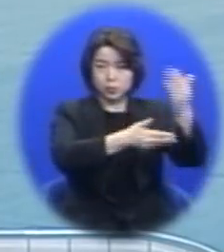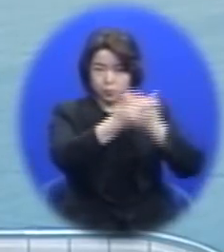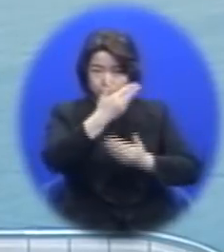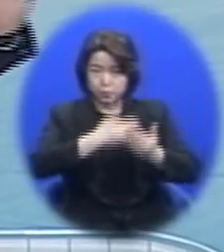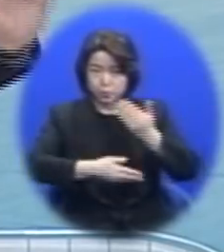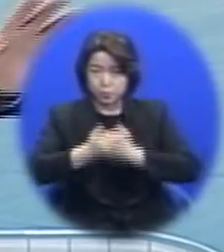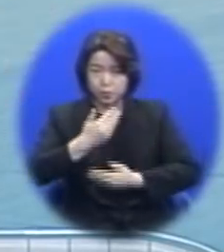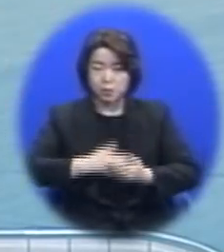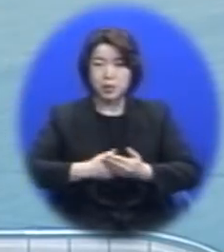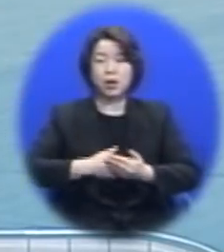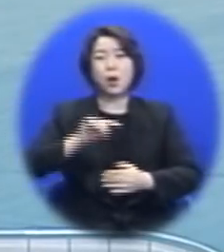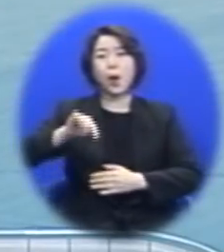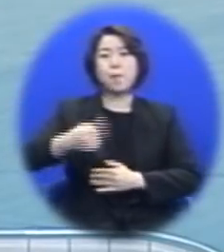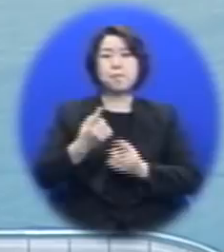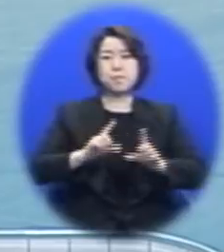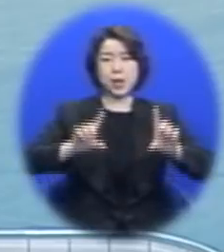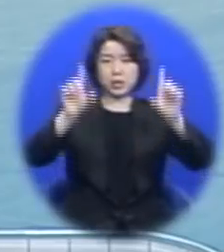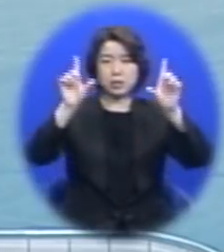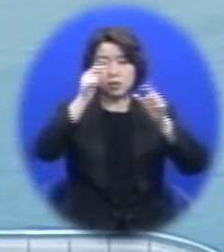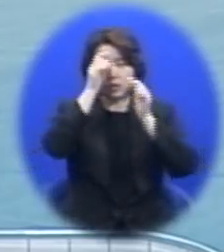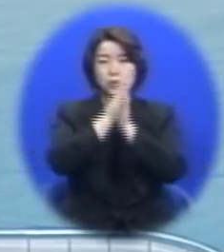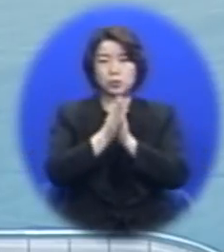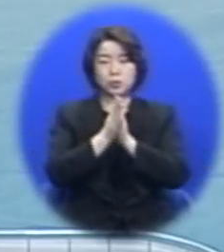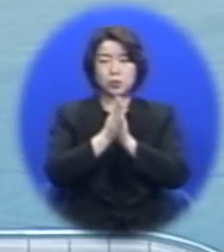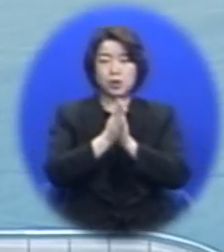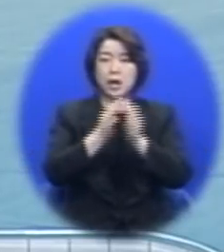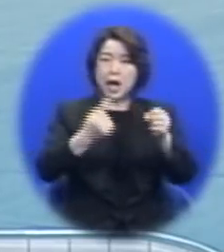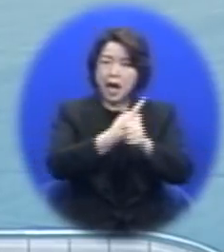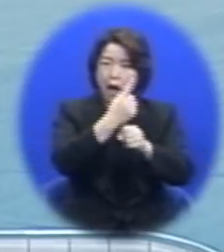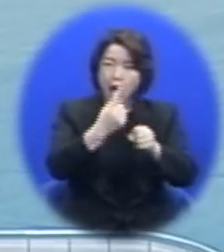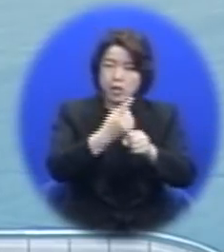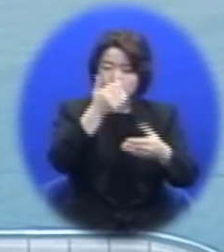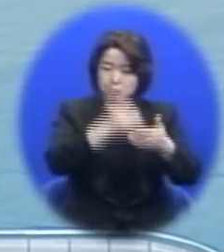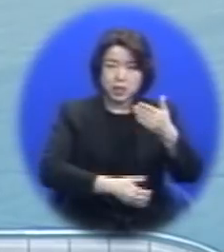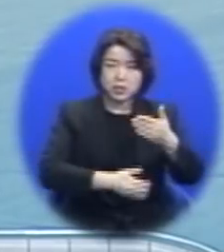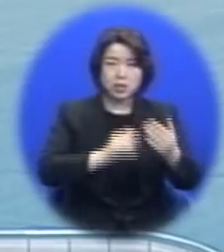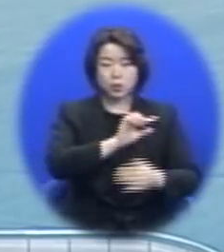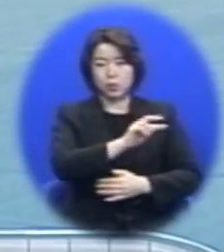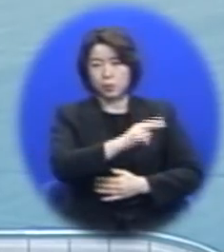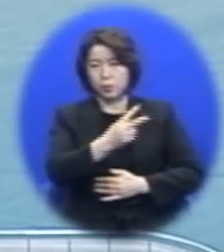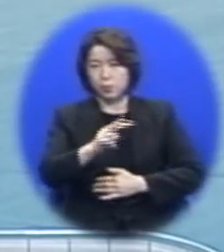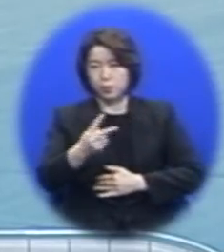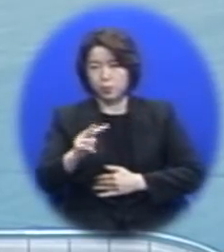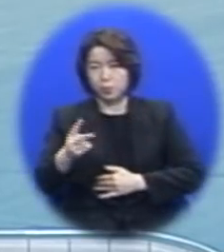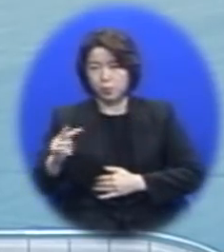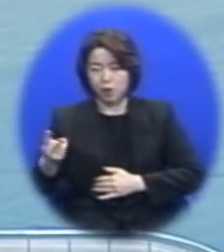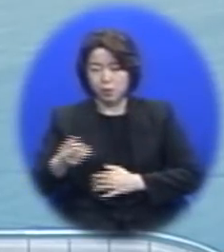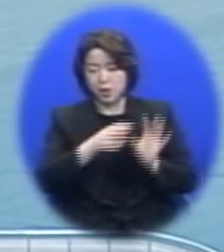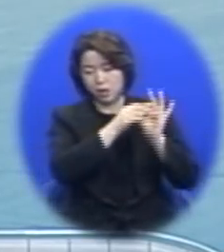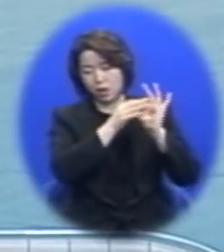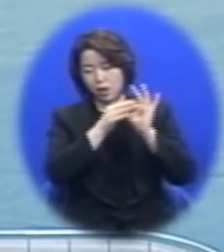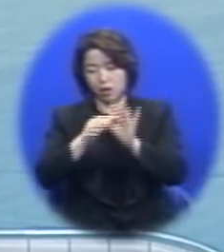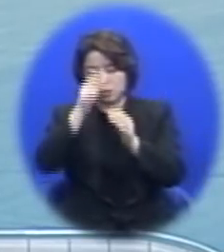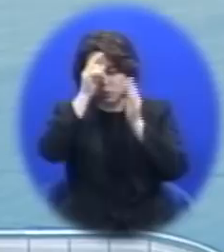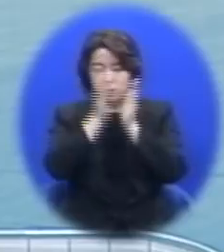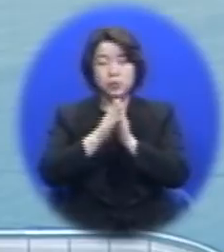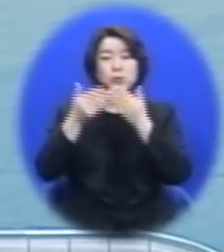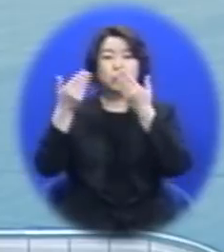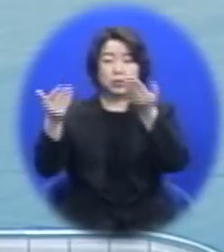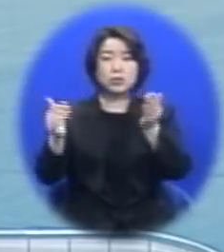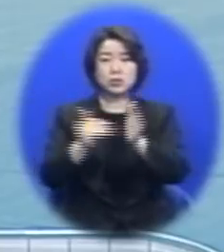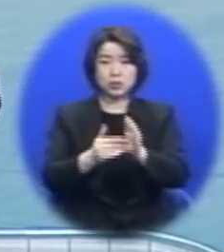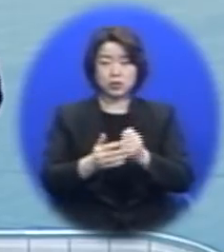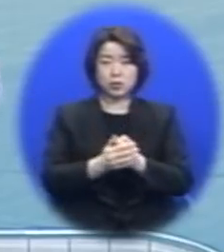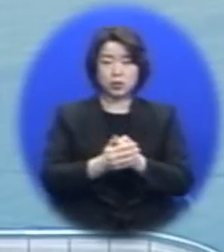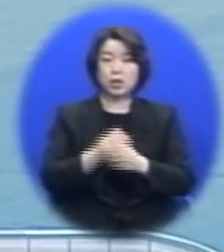가면서 100년을 기도했다고. 한 시간도 빠지지 않고 돌아가면서 연속 기도를 드렸어요.